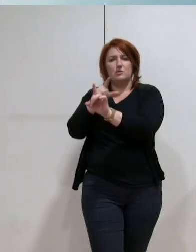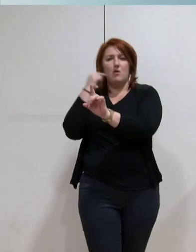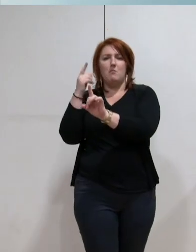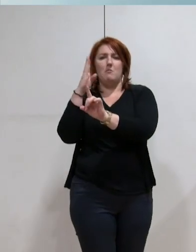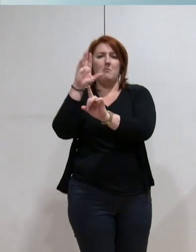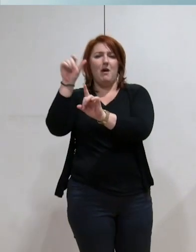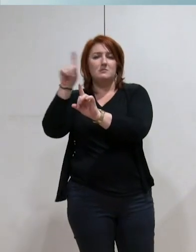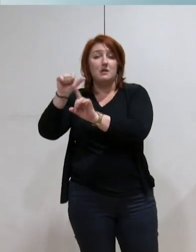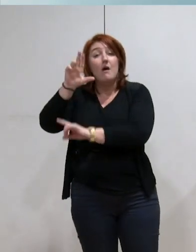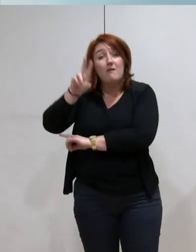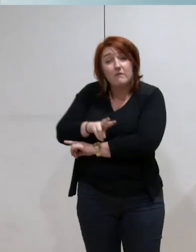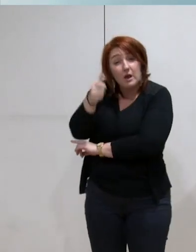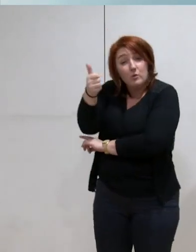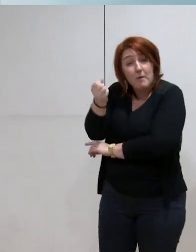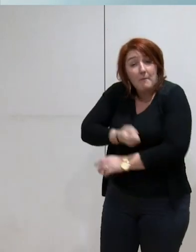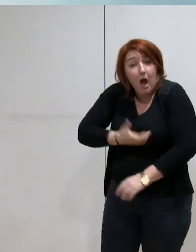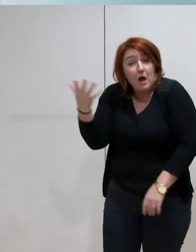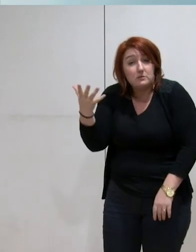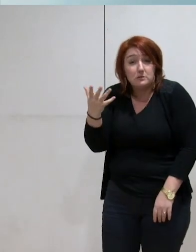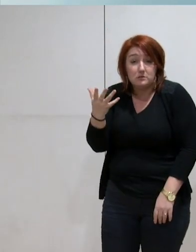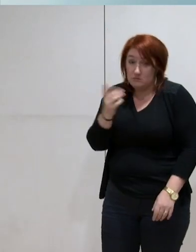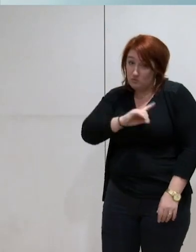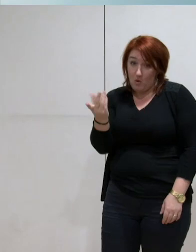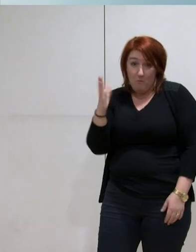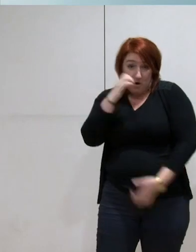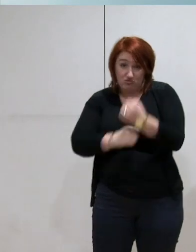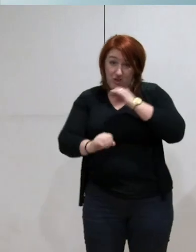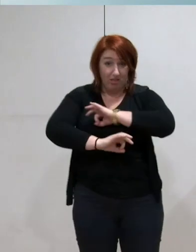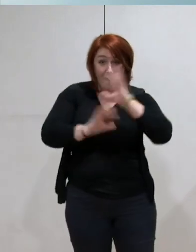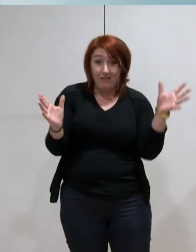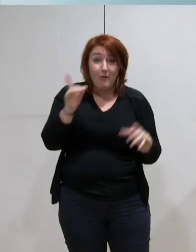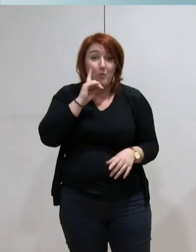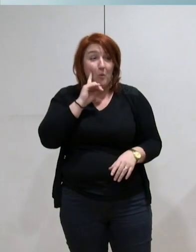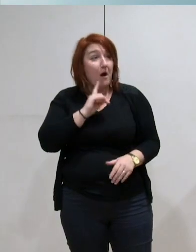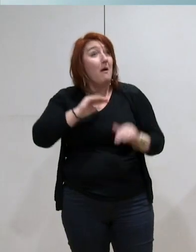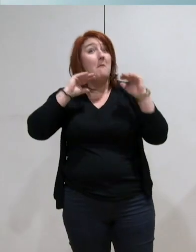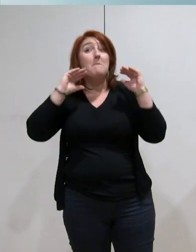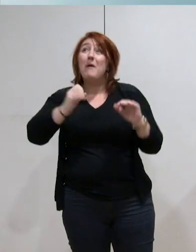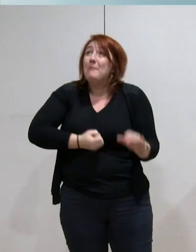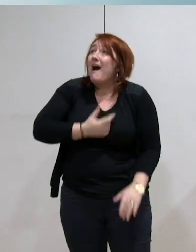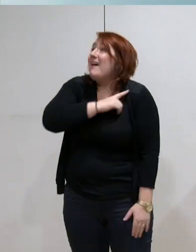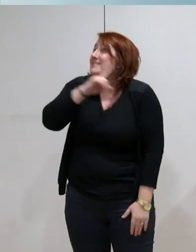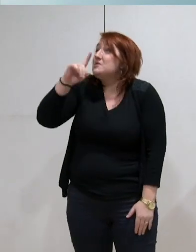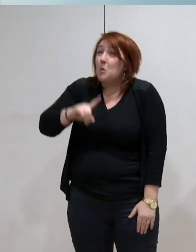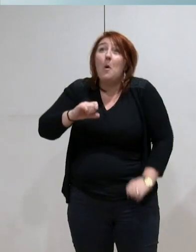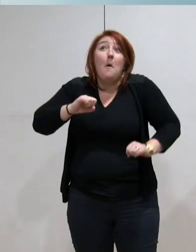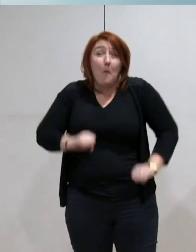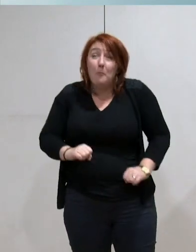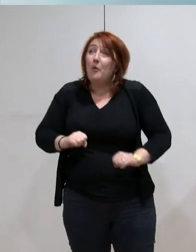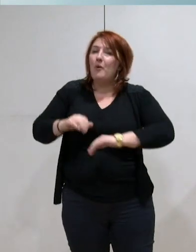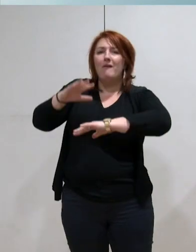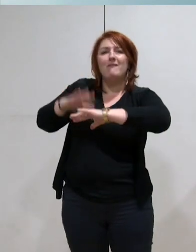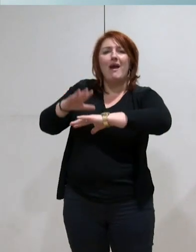et oui on n pas on n'est pas obligé d'être un artiste pour faire une programmation exceptionnel dans tous les quartiers politiques de la